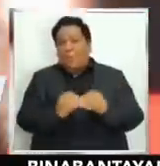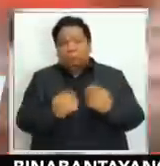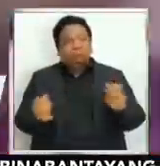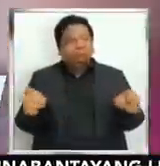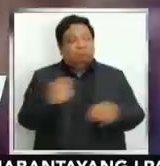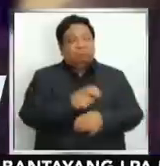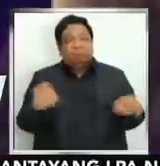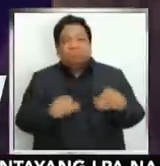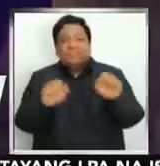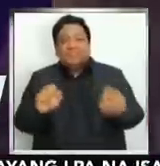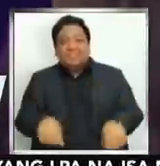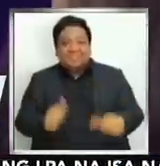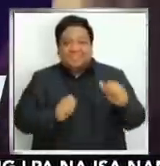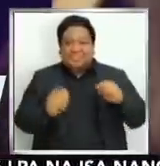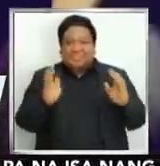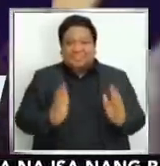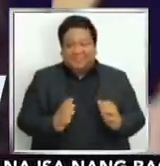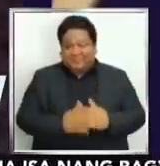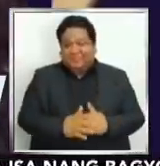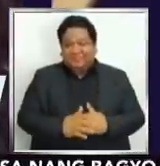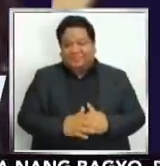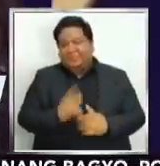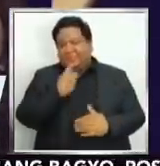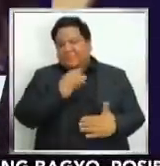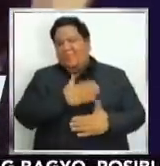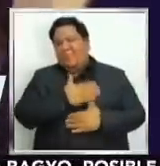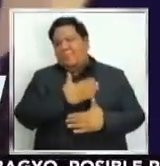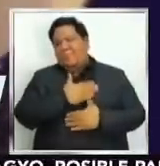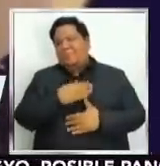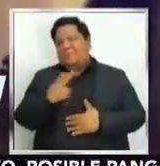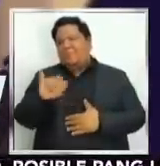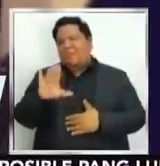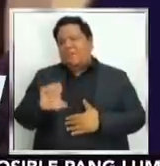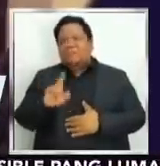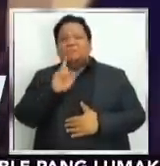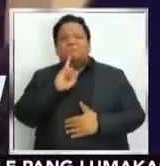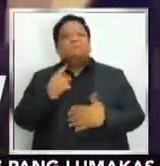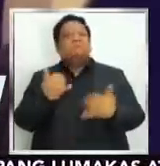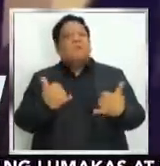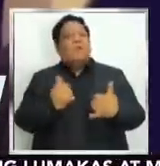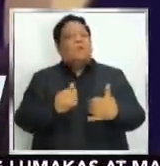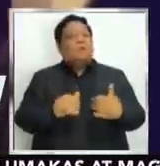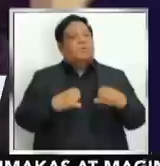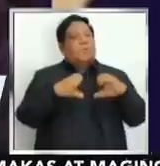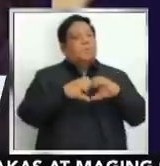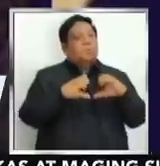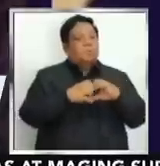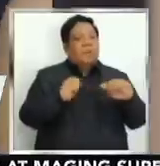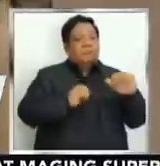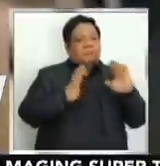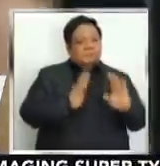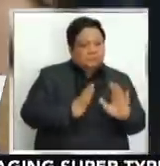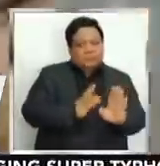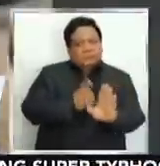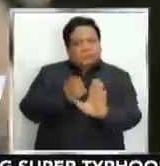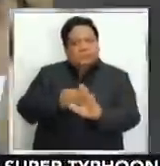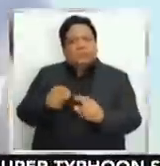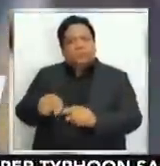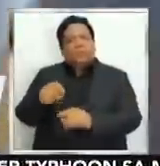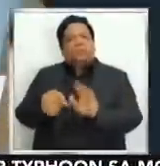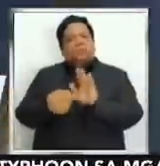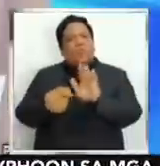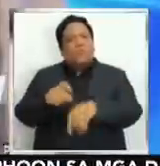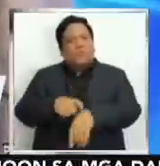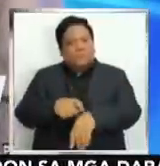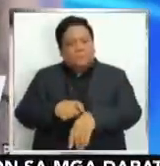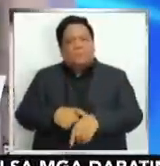kapamilya. Sobrang masayang araw si Vice na madalas mag-guest ang kapuso at Sparkle star sa noontime show. Gaya ni na Barbie